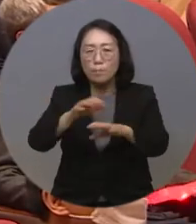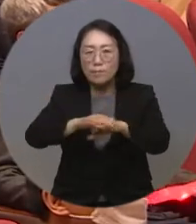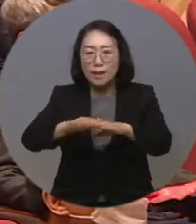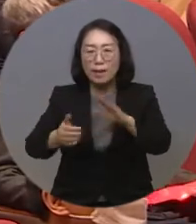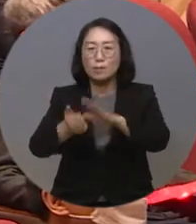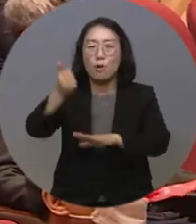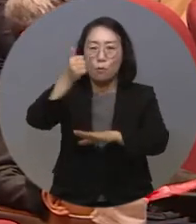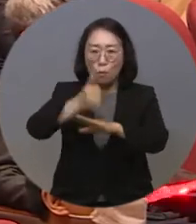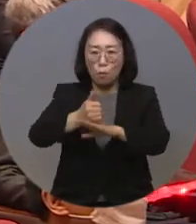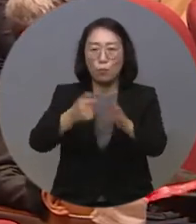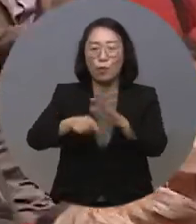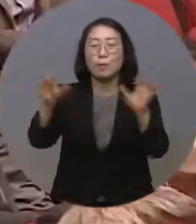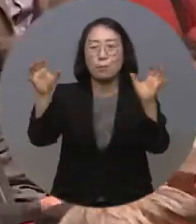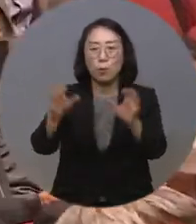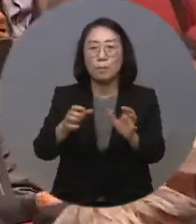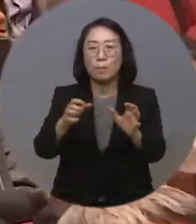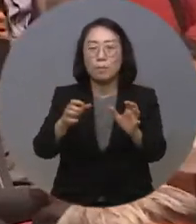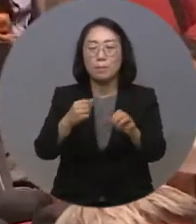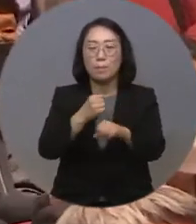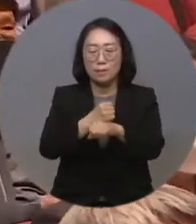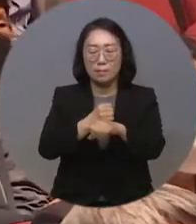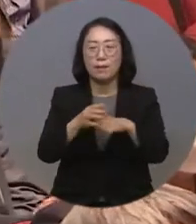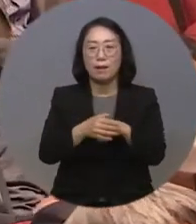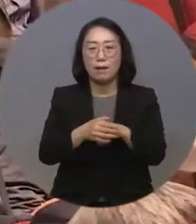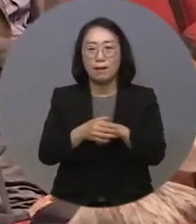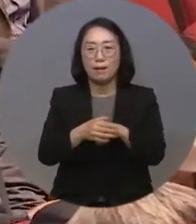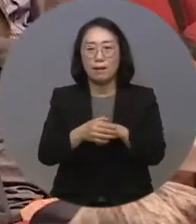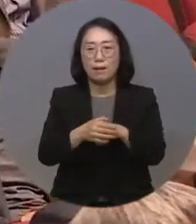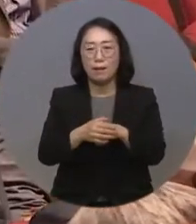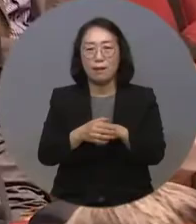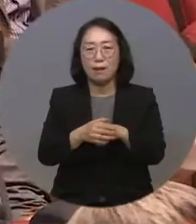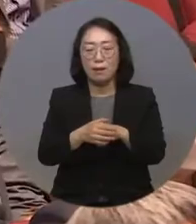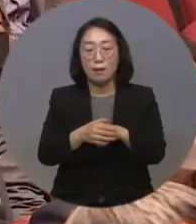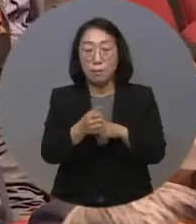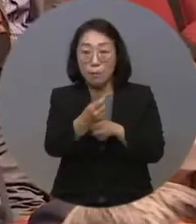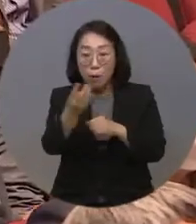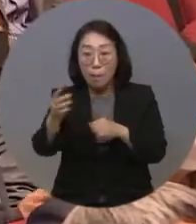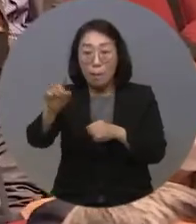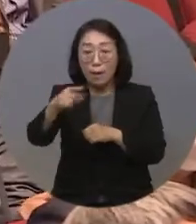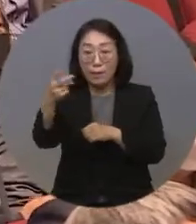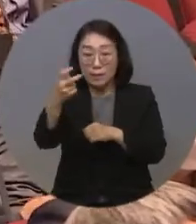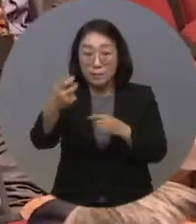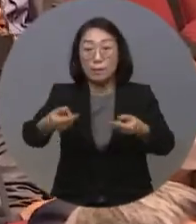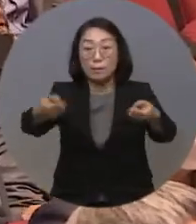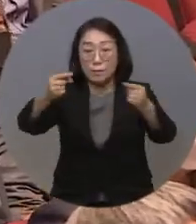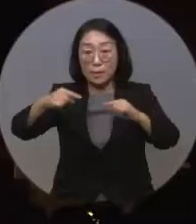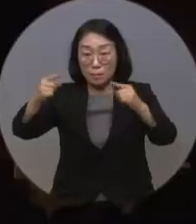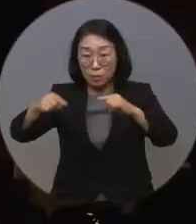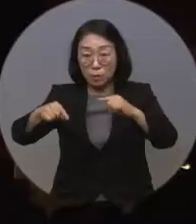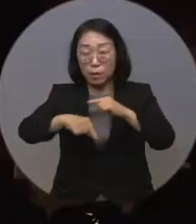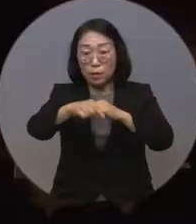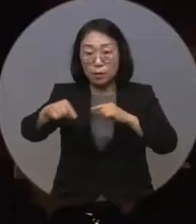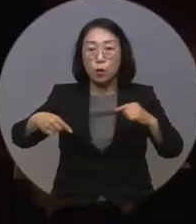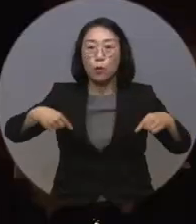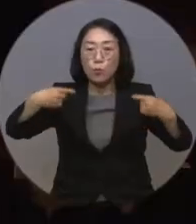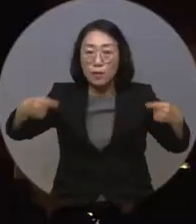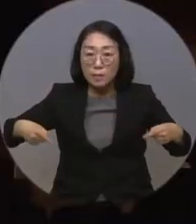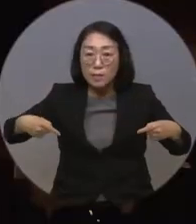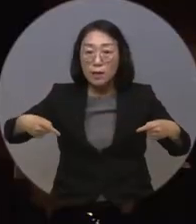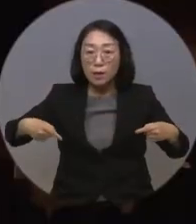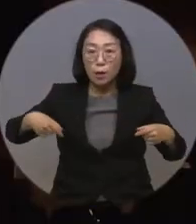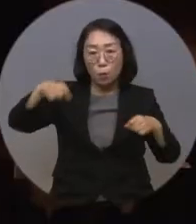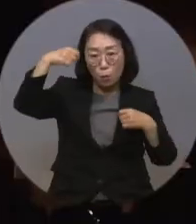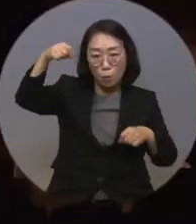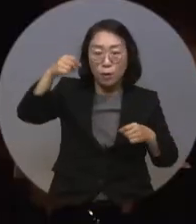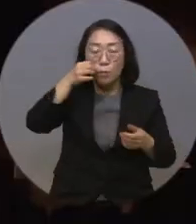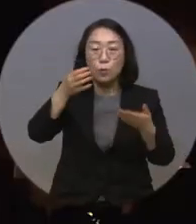열었습니다. 허석 순천시장을 비롯해 체육계 인사 등 170여 명이 참석한 가운데 휠체어 댄스 스포츠 공연 등을